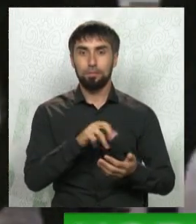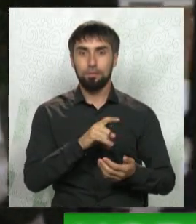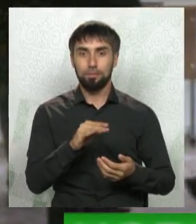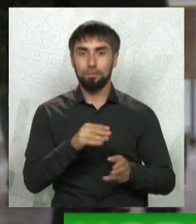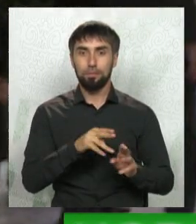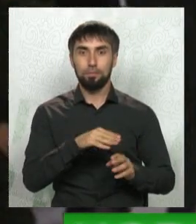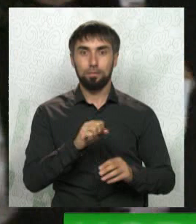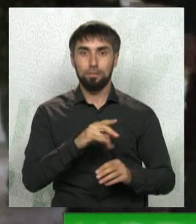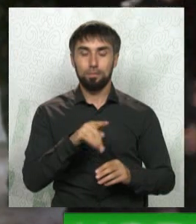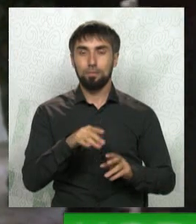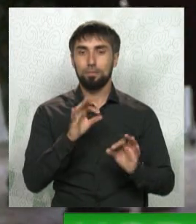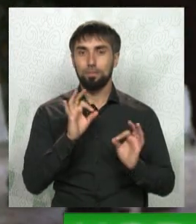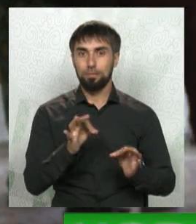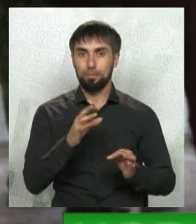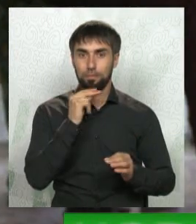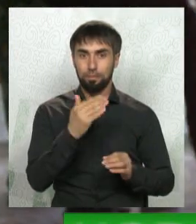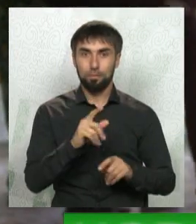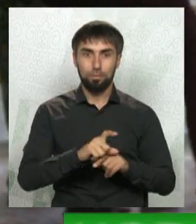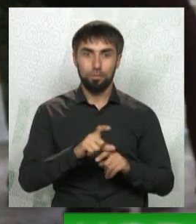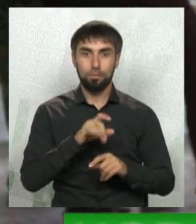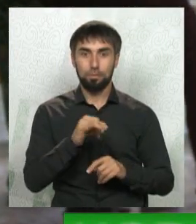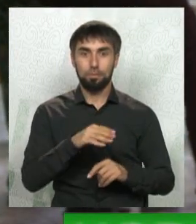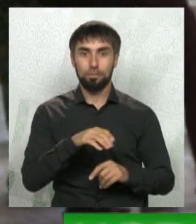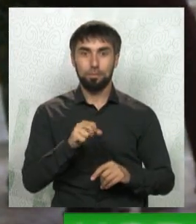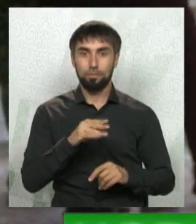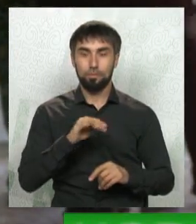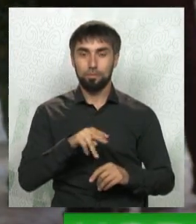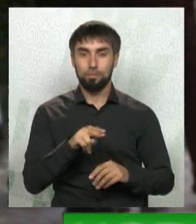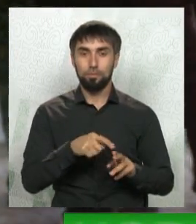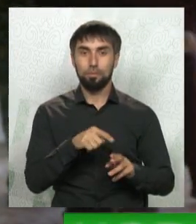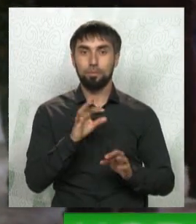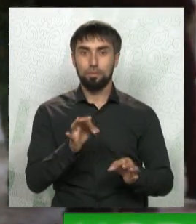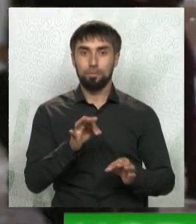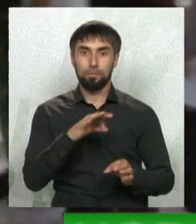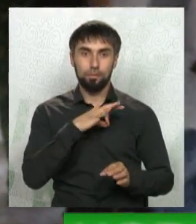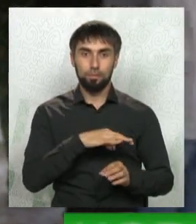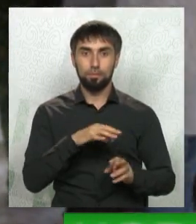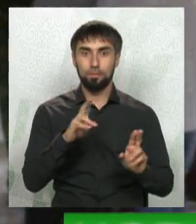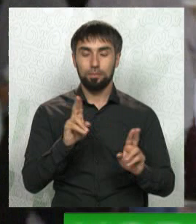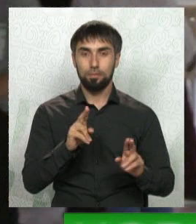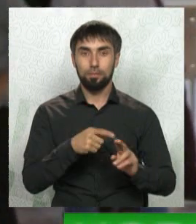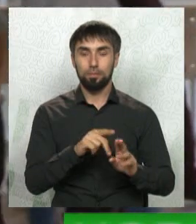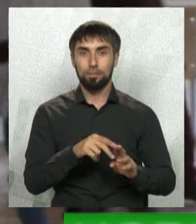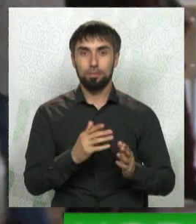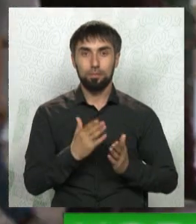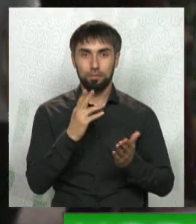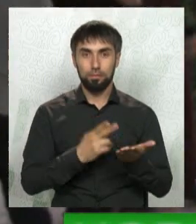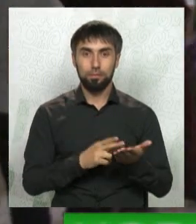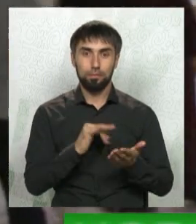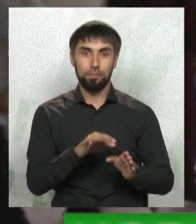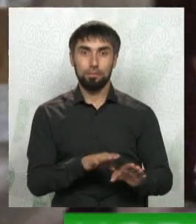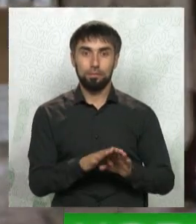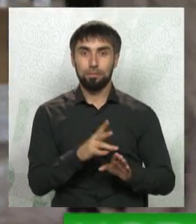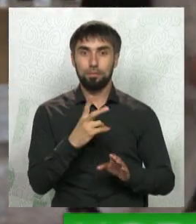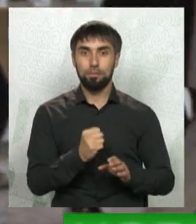таджвид. Махрадж – это уже правильное произношение букв. И таджвид – это правильное использование правил в чтении Корана. И, соответственно,